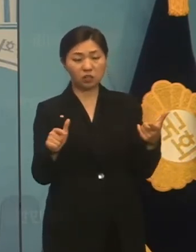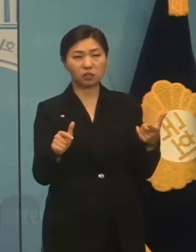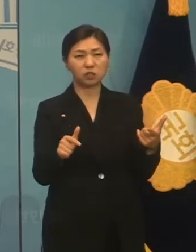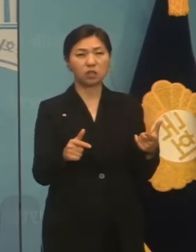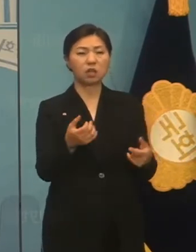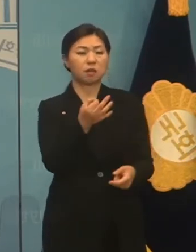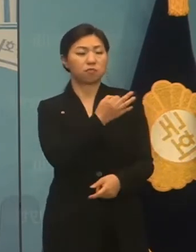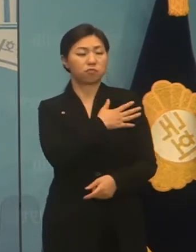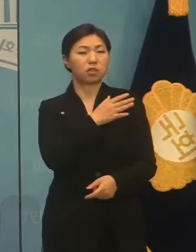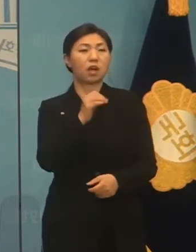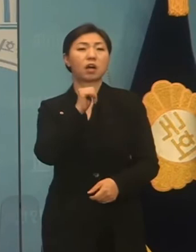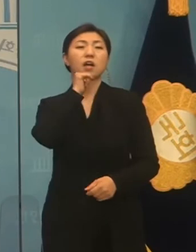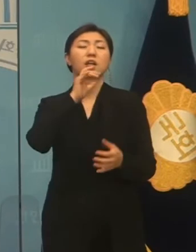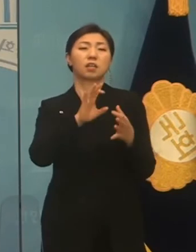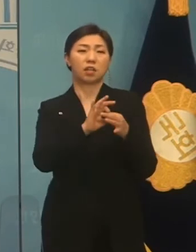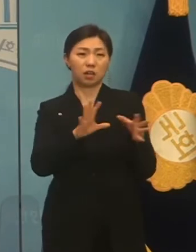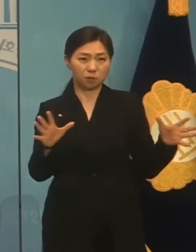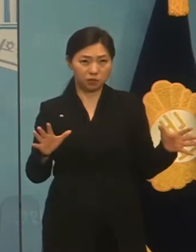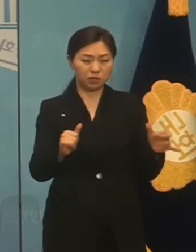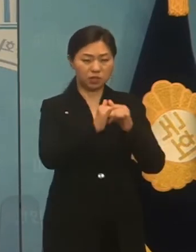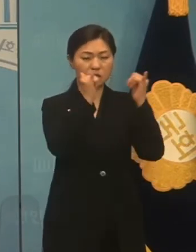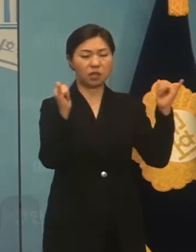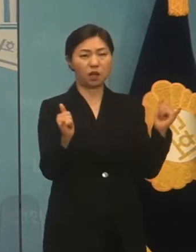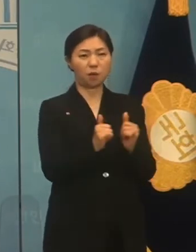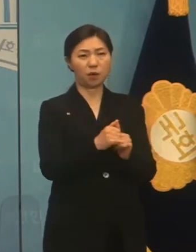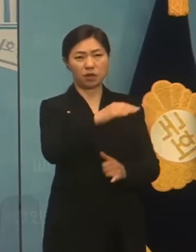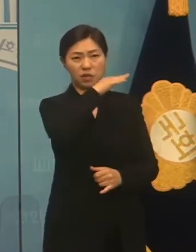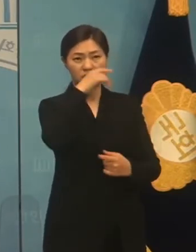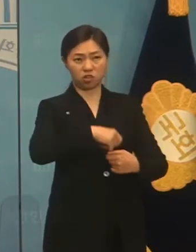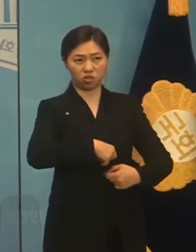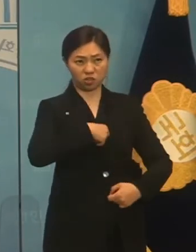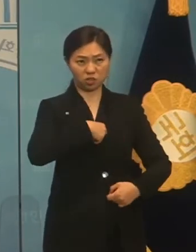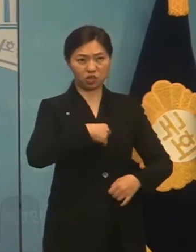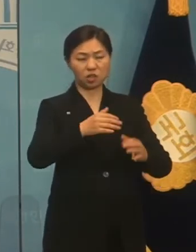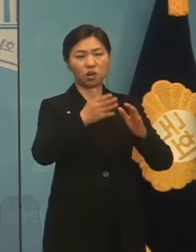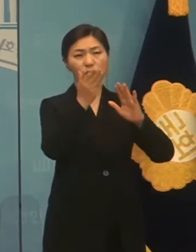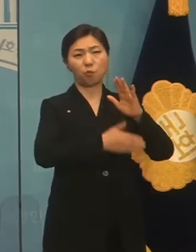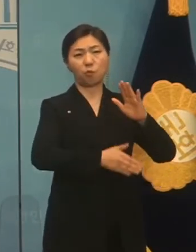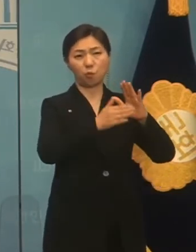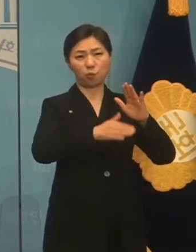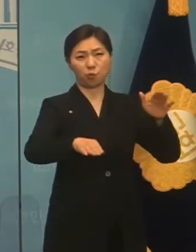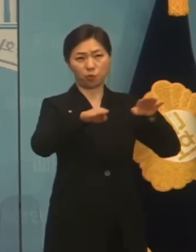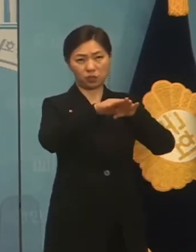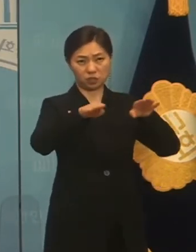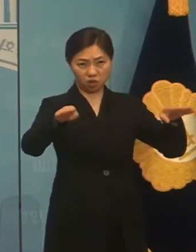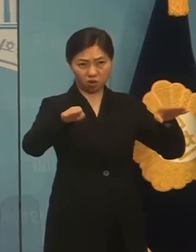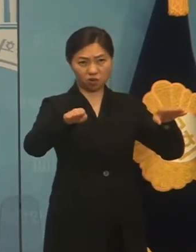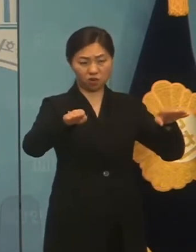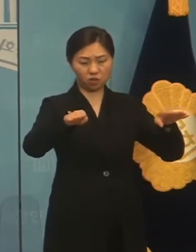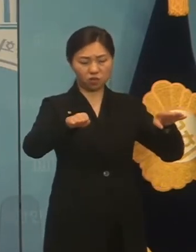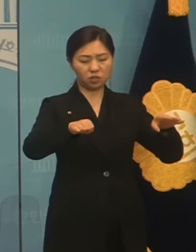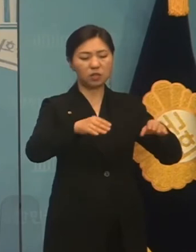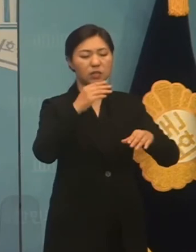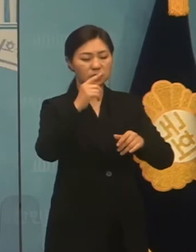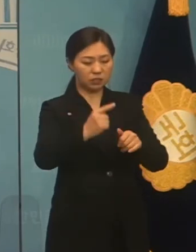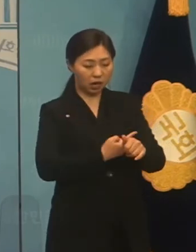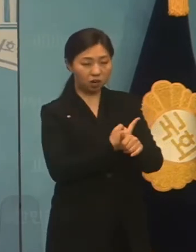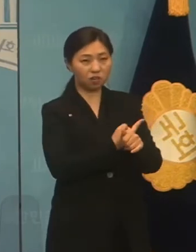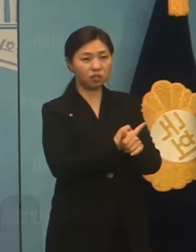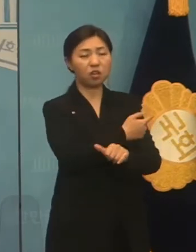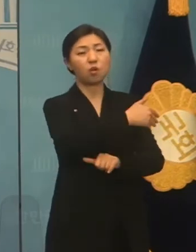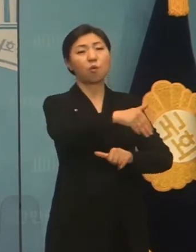상식과 공정과 정의가 물처럼 흐르는 세상과 나라를 혁명적 변화